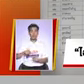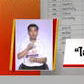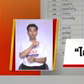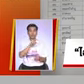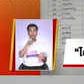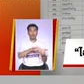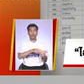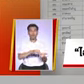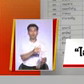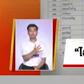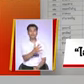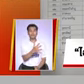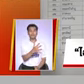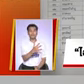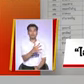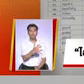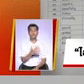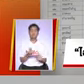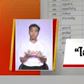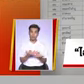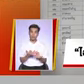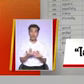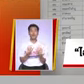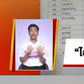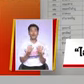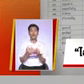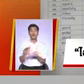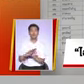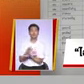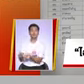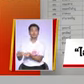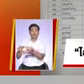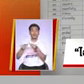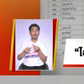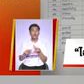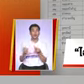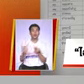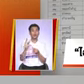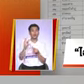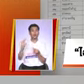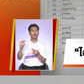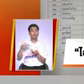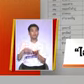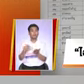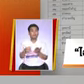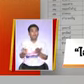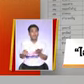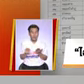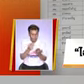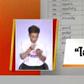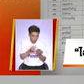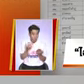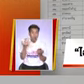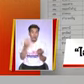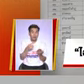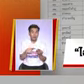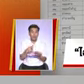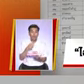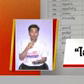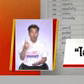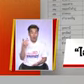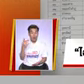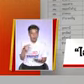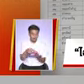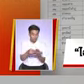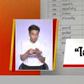คุณไอซ์รัชนกเปิดเผยนะคะบอกว่าตอนนี้กำลังรอเอกสารจากกกตว่าถูกร้องในหัวข้อไหนแต่ไม่ว่าจะถูกร้องเรียนเรื่อง